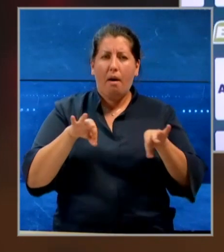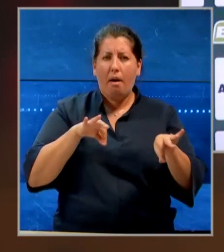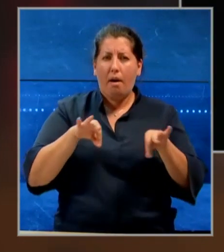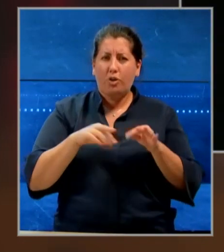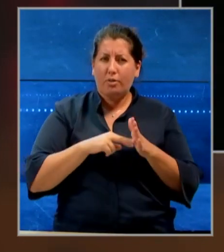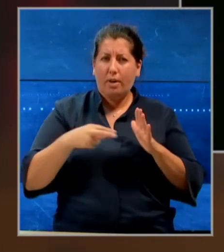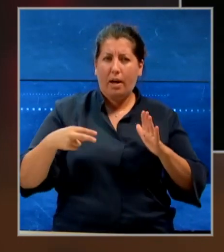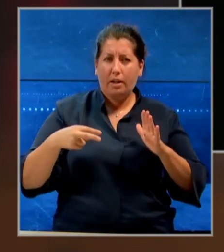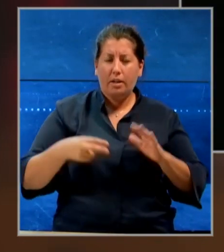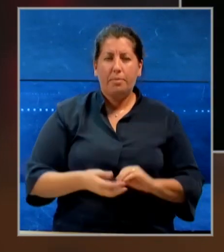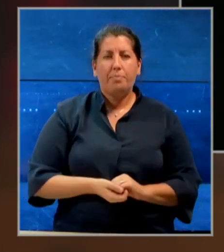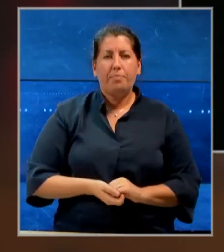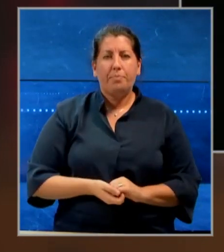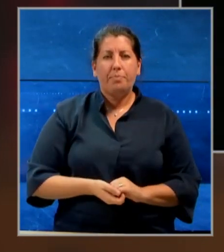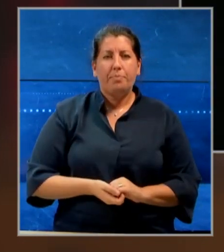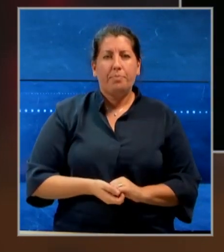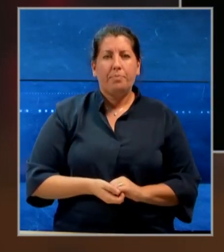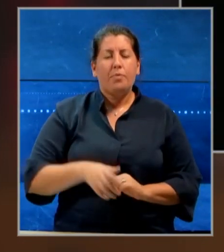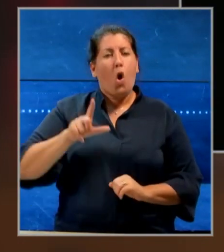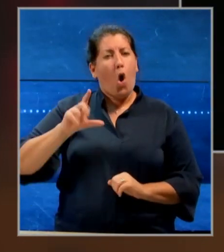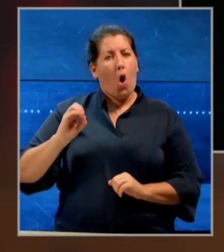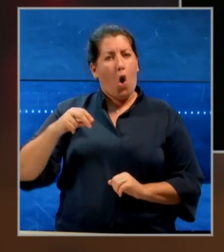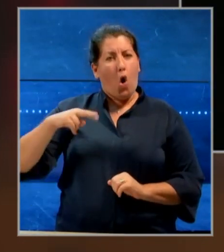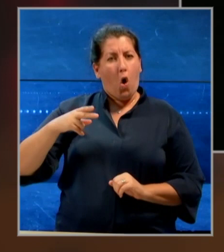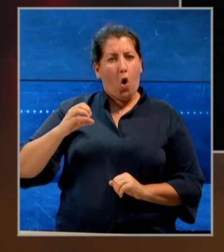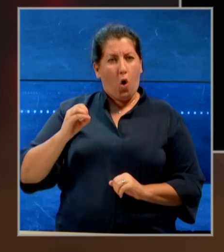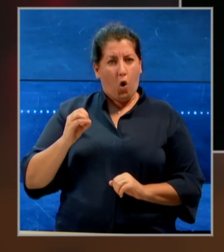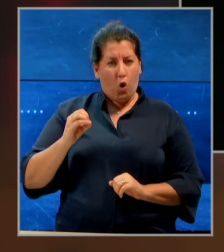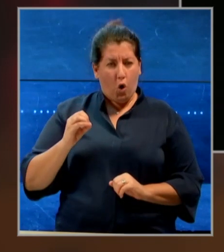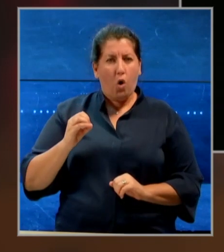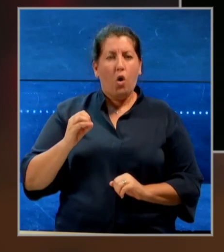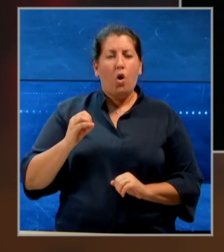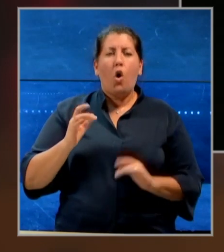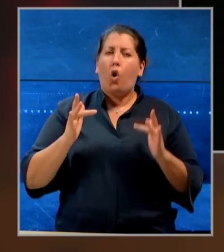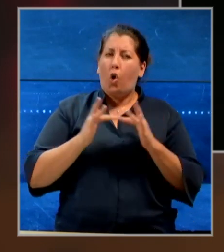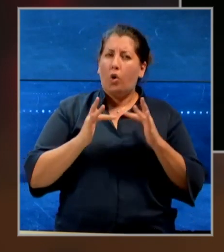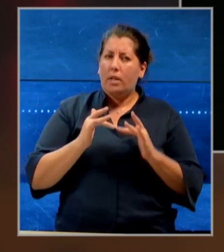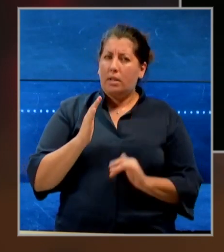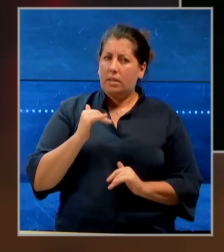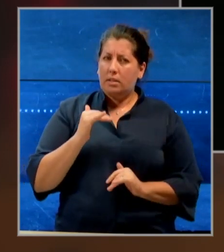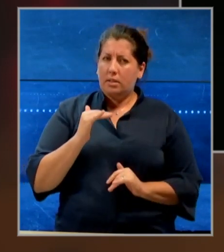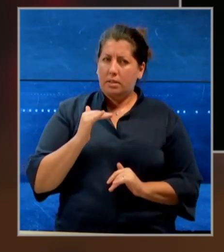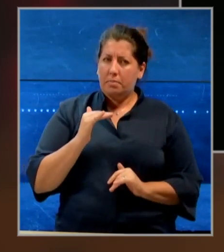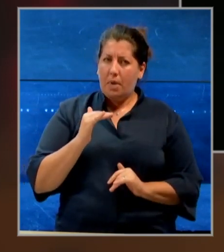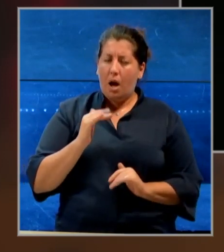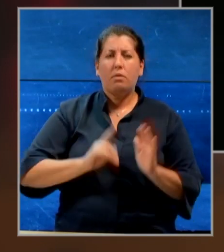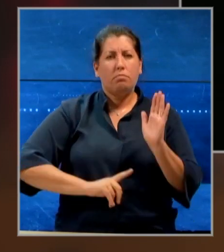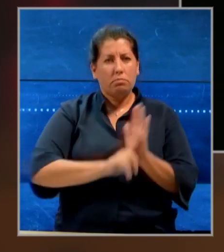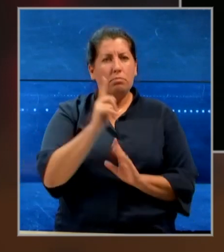Allora, Longo, dopo che ho avuto i contatti con il Bari, che le cose sono andate in porto, mi è stato